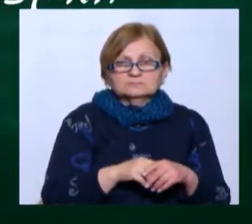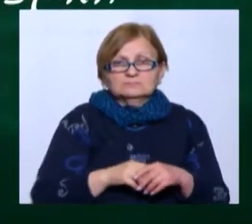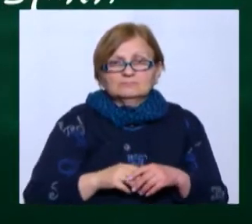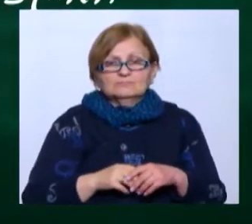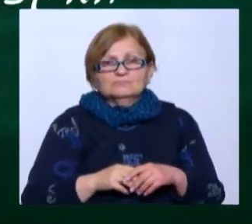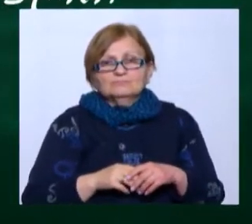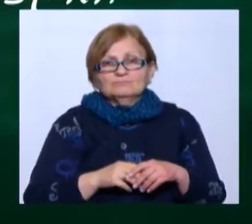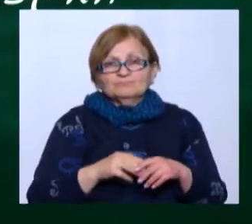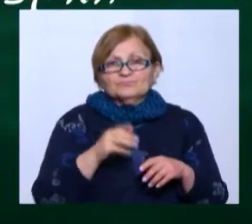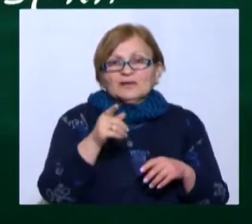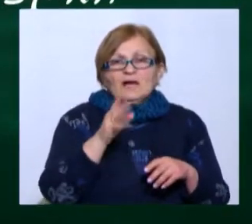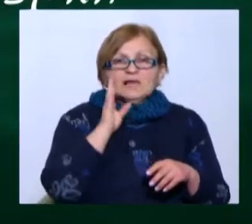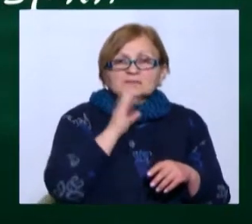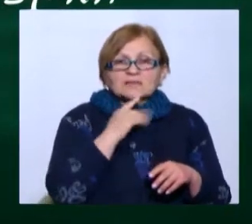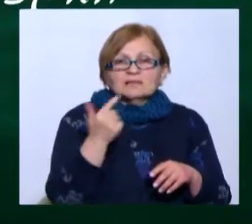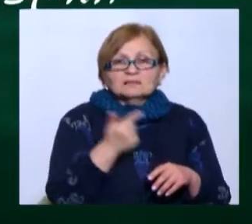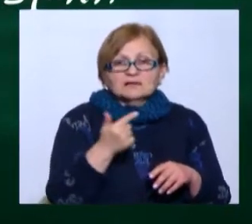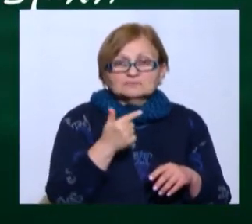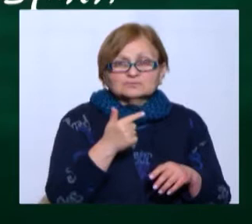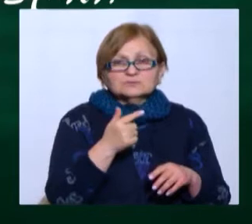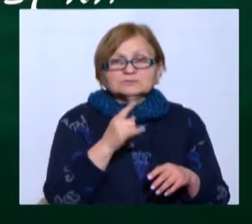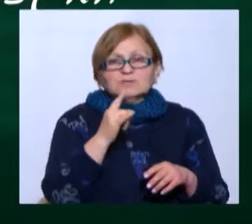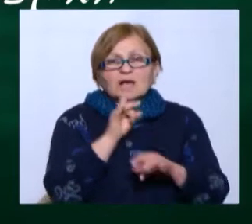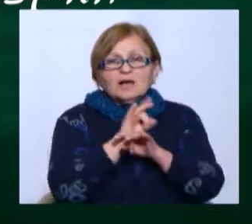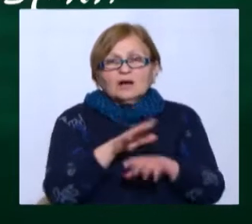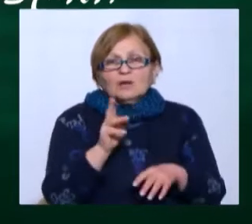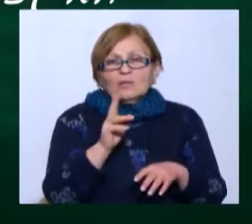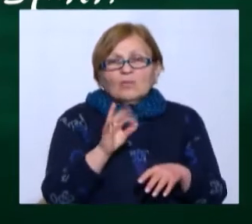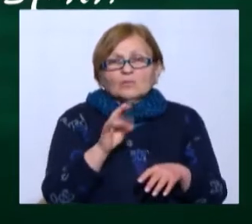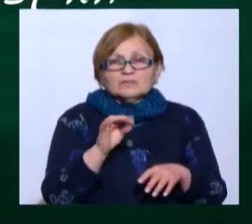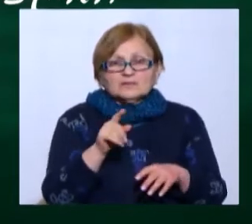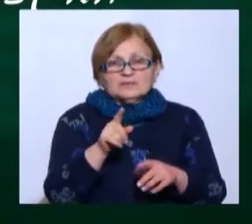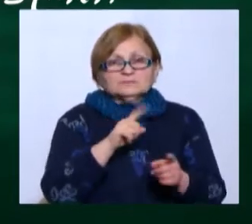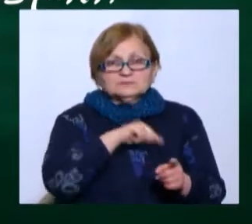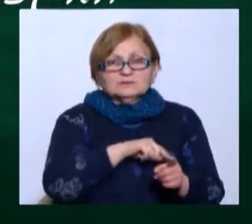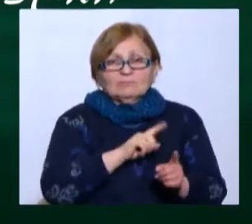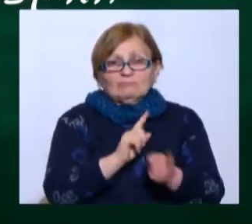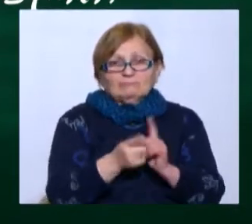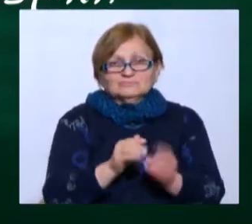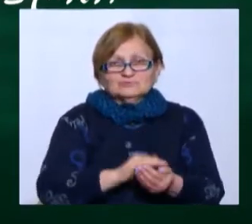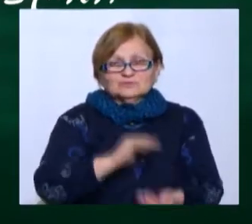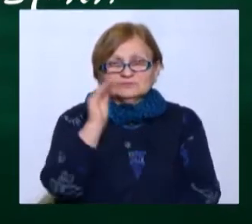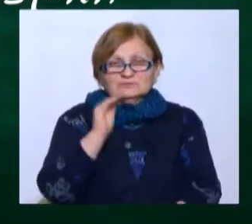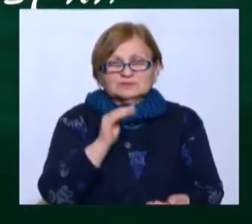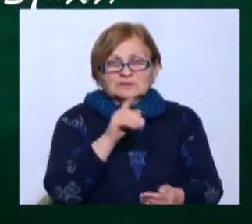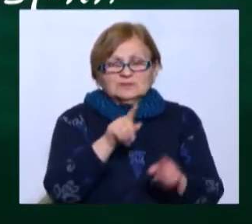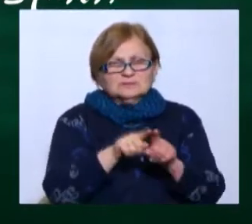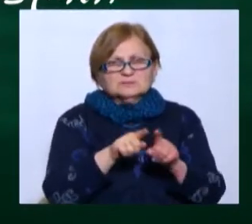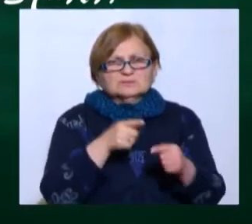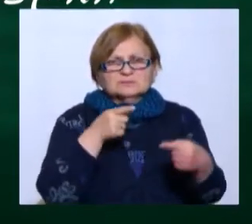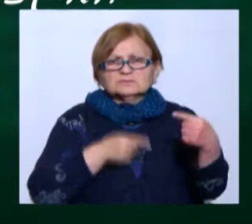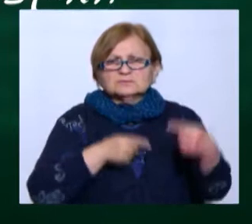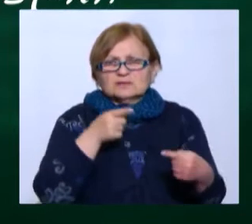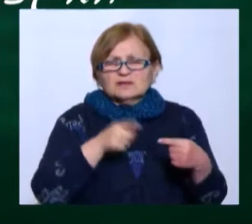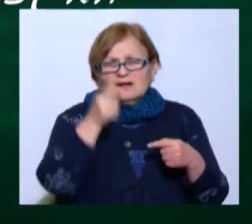დედინაცვლის მიერ კონკიას აღზრდის მეთოდები, მას შეცვალა კონკიას მომავალი. ესეთი საკამათო დებულება რო